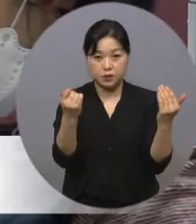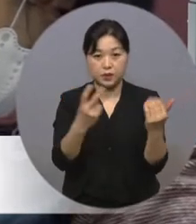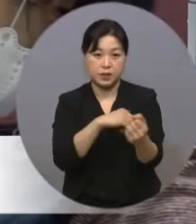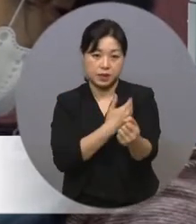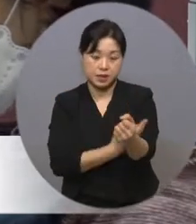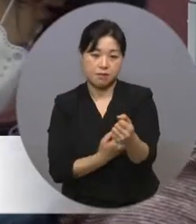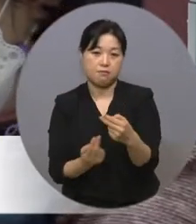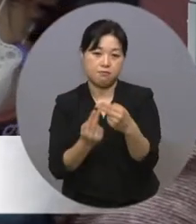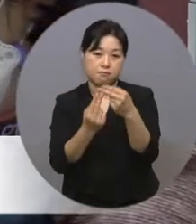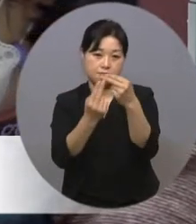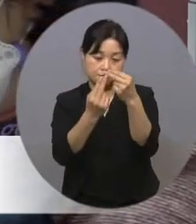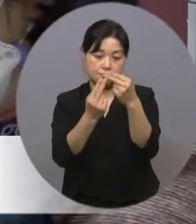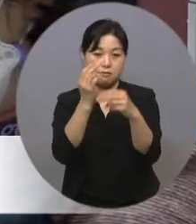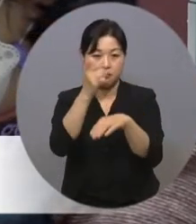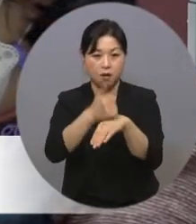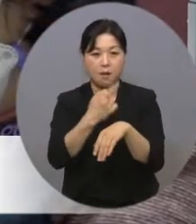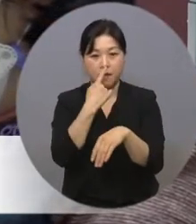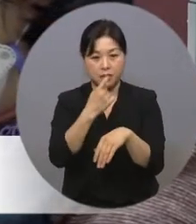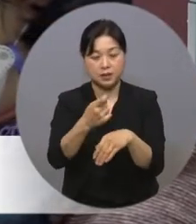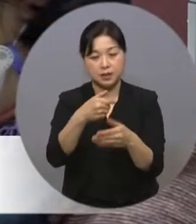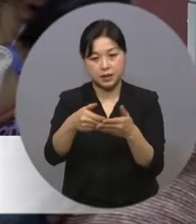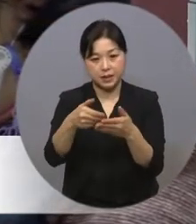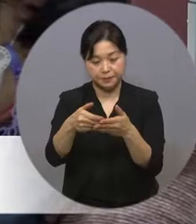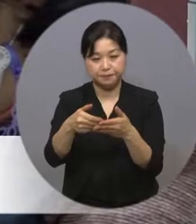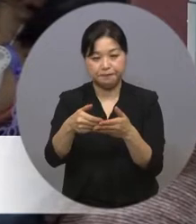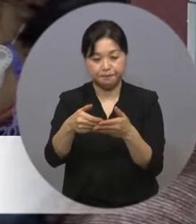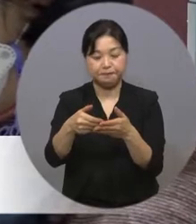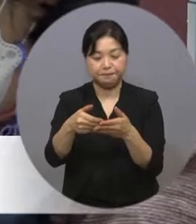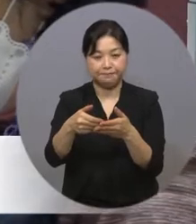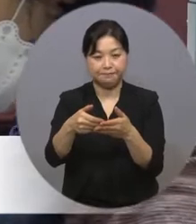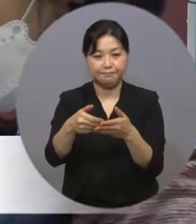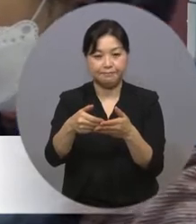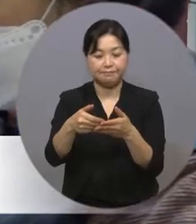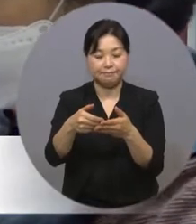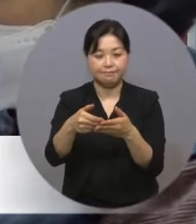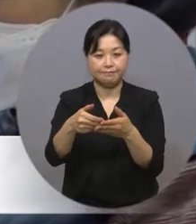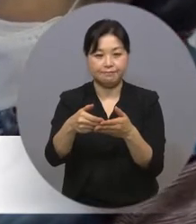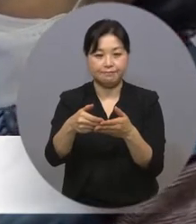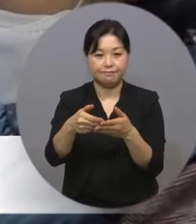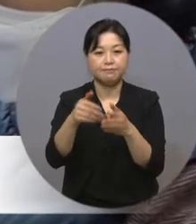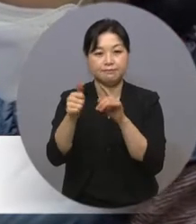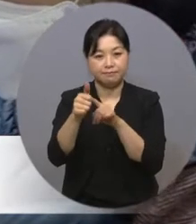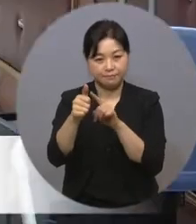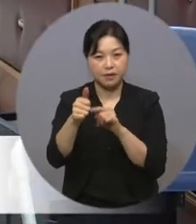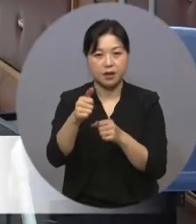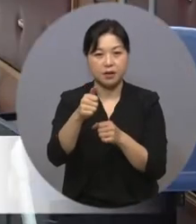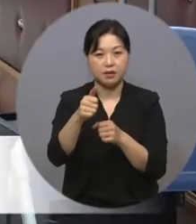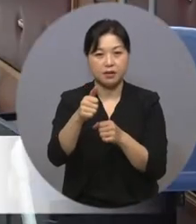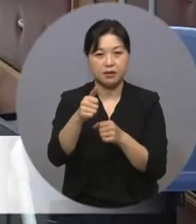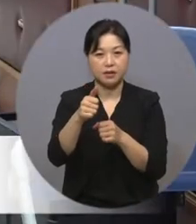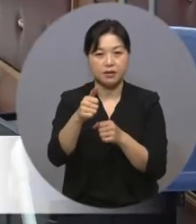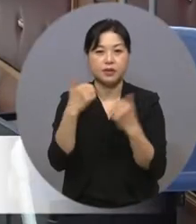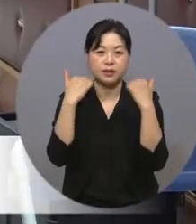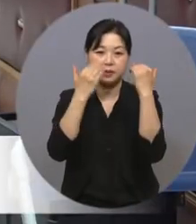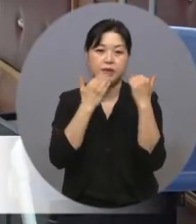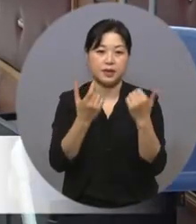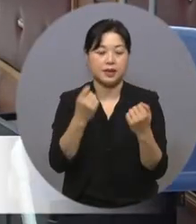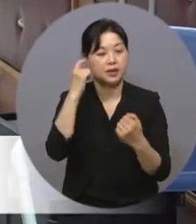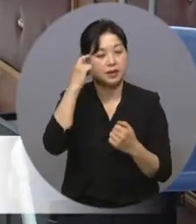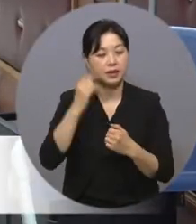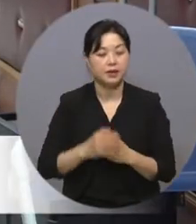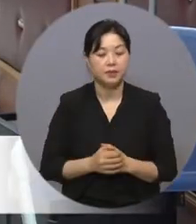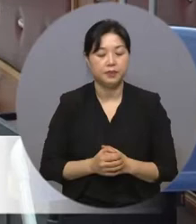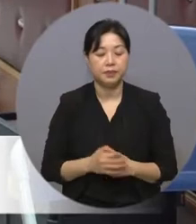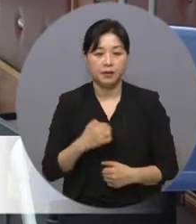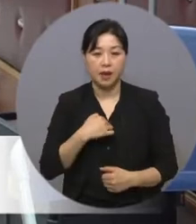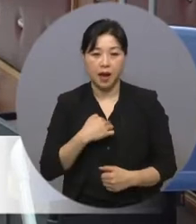실력들을 쌓아 나가면 멋진 그 작가님들이 탄생할 것 같습니다. 내가 알고 있는 걸 가르쳐준다는